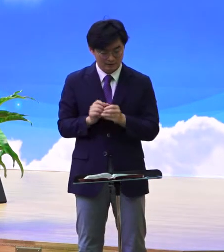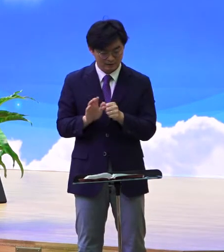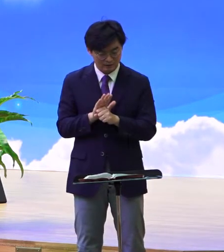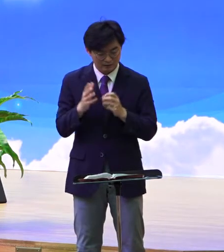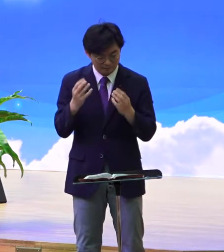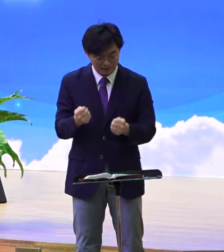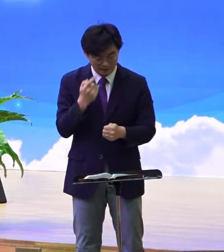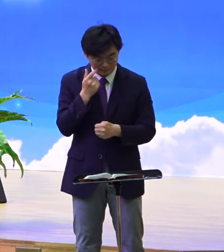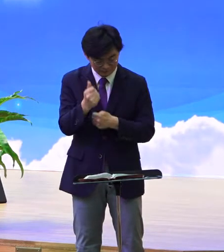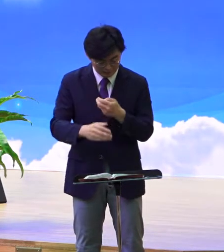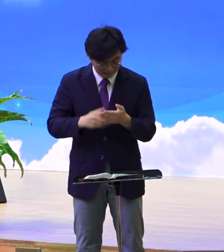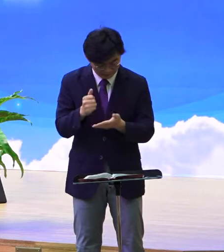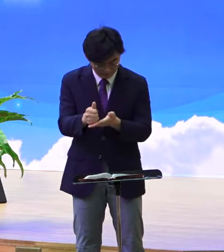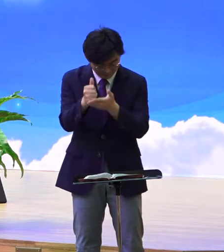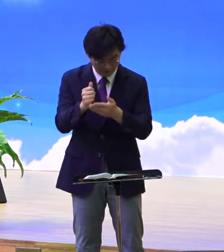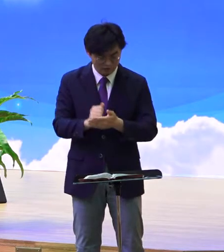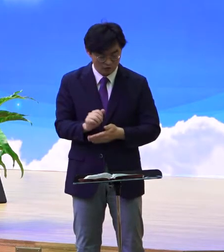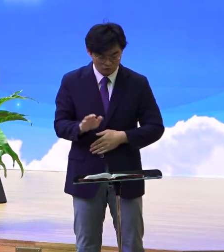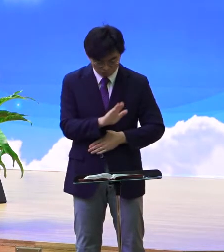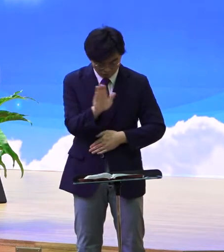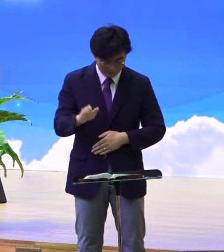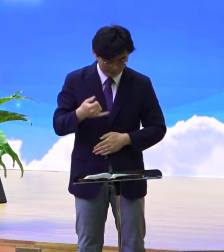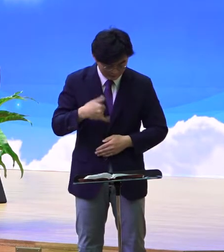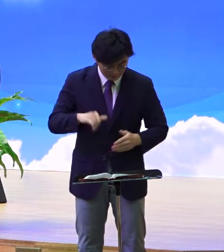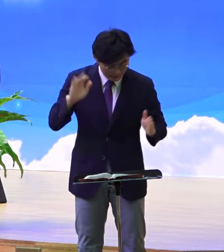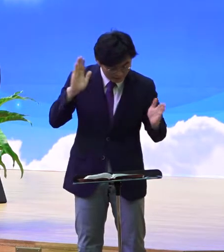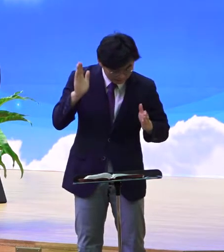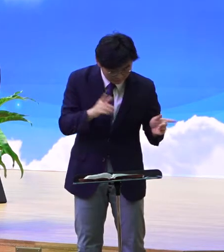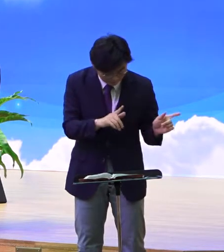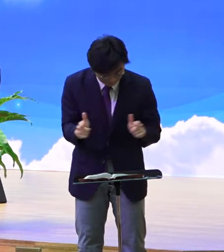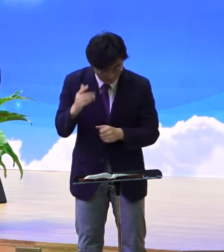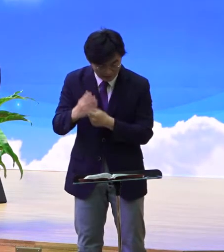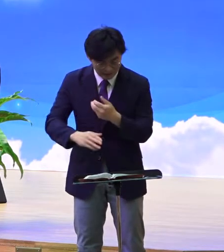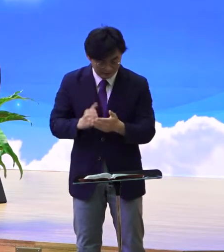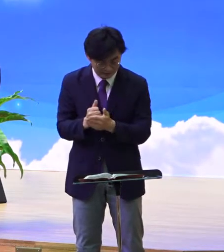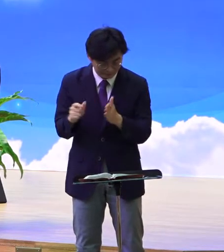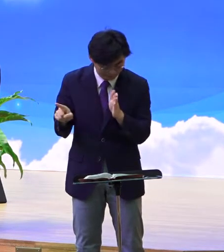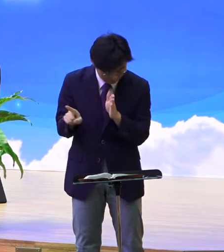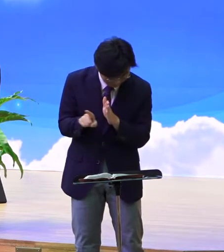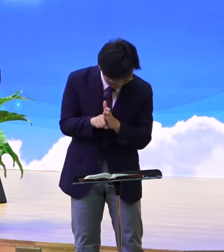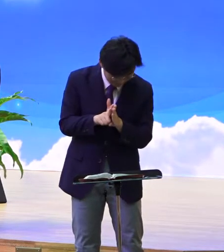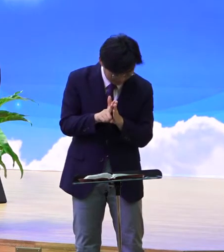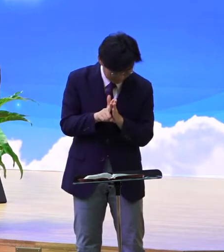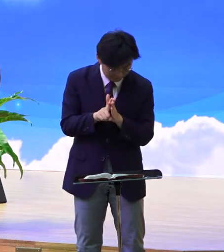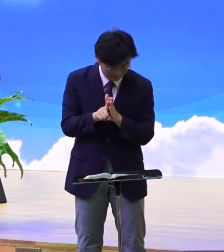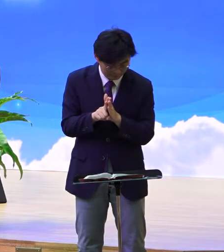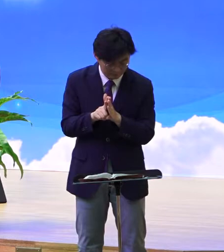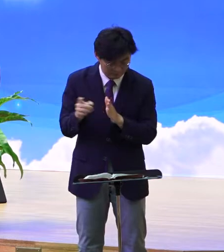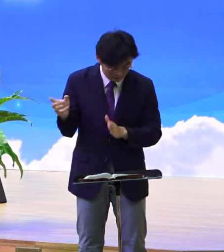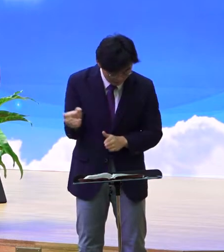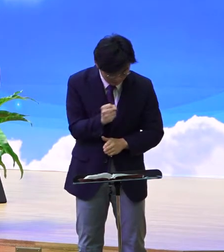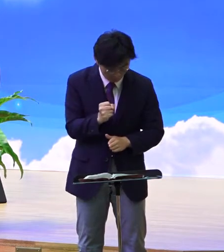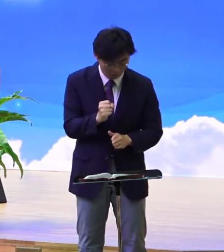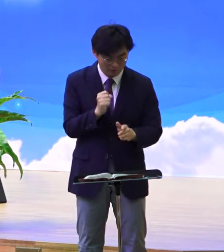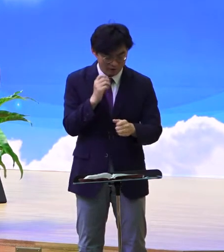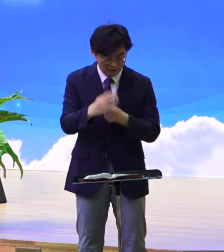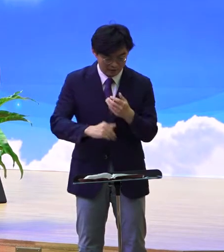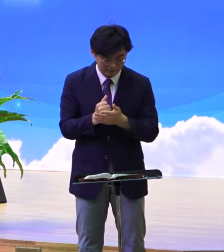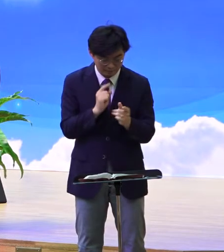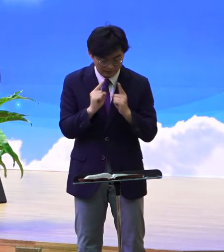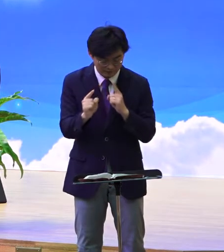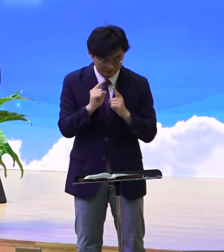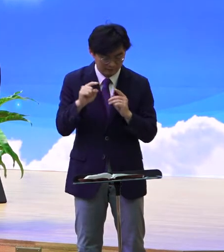우리의 자녀들이 하나님의 말씀을 통하여 하나님을 더 깊게 알게 하시고 말씀 가운데 지혜와 총명이 가하여